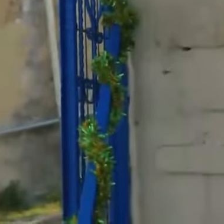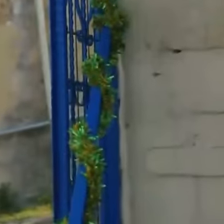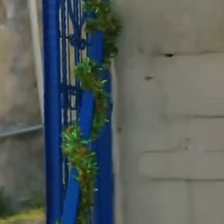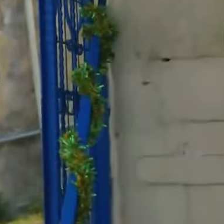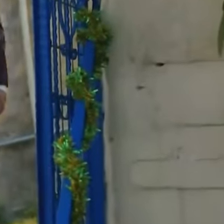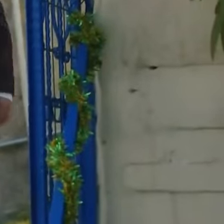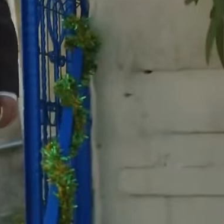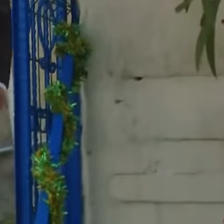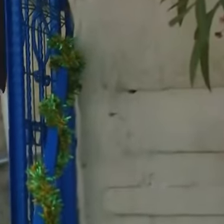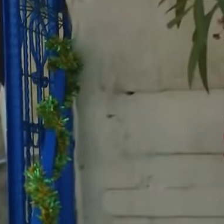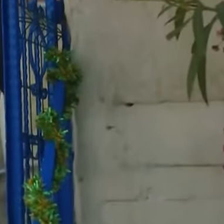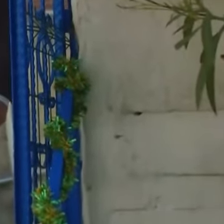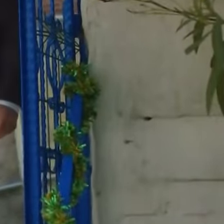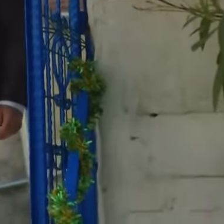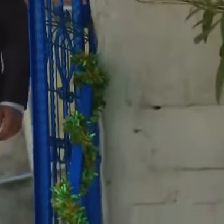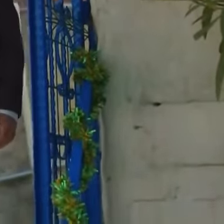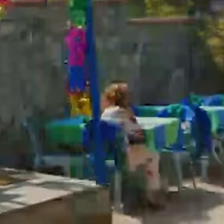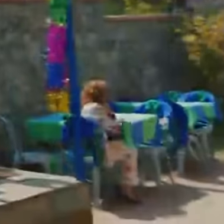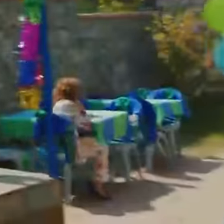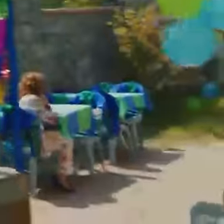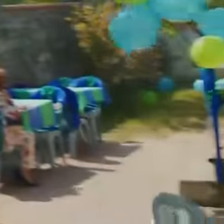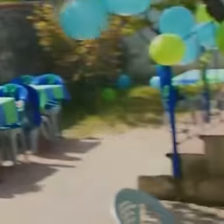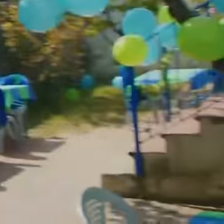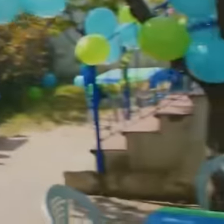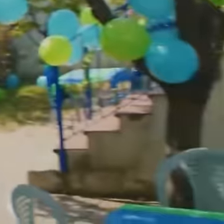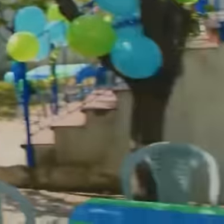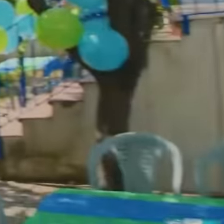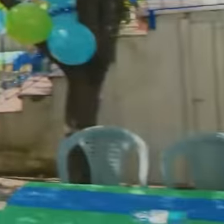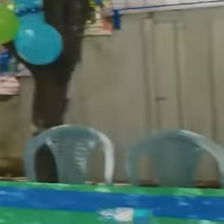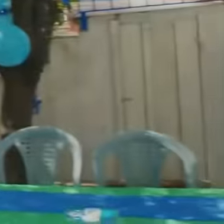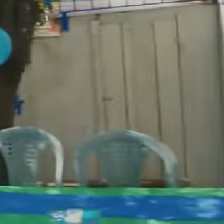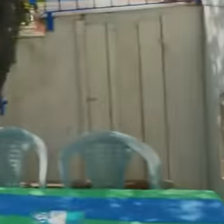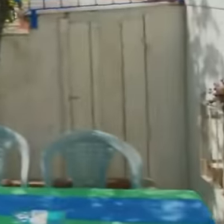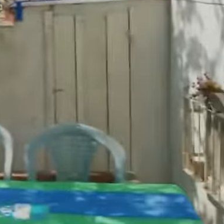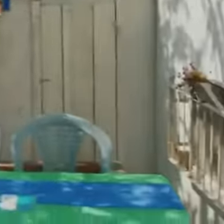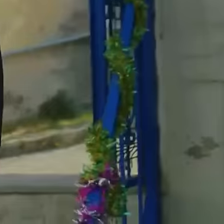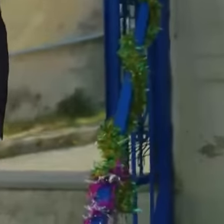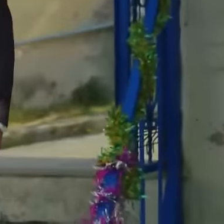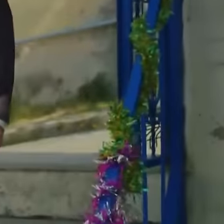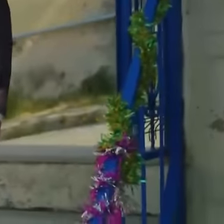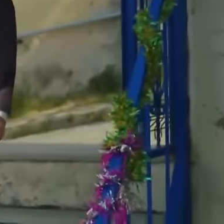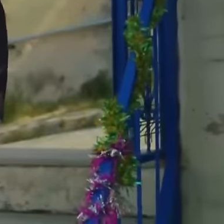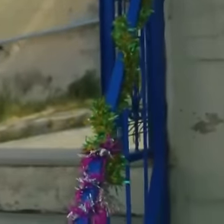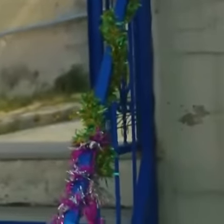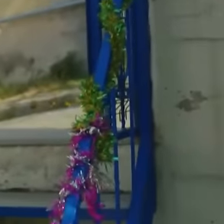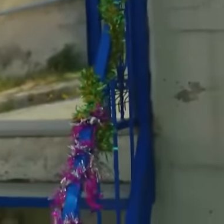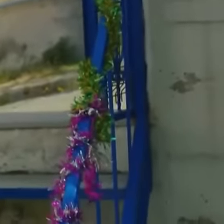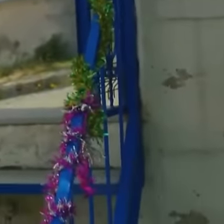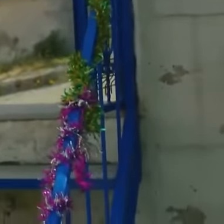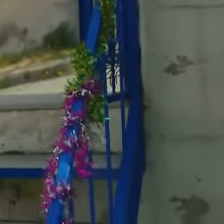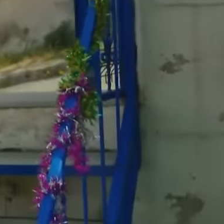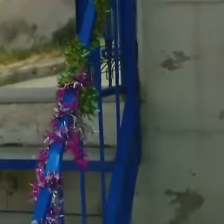Münir takım elbisesiyle su gibi giyinmiş. Bahçeye girdi. Etrafa göz atarken hayal kırıklığıyla adımları yavaşladı.